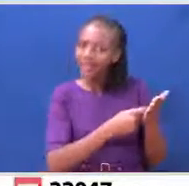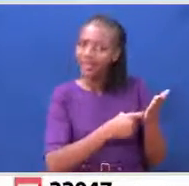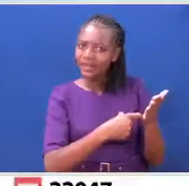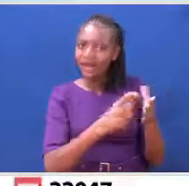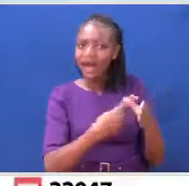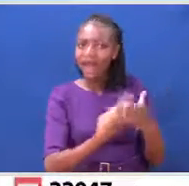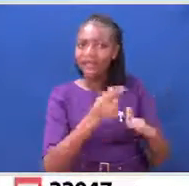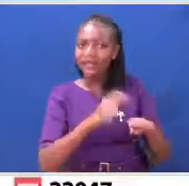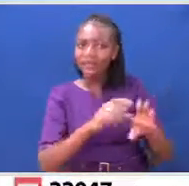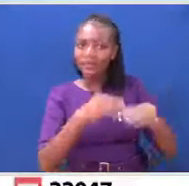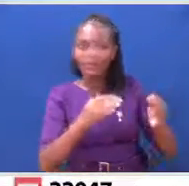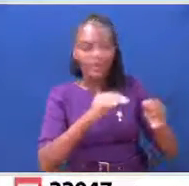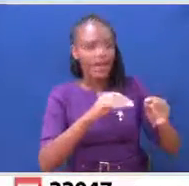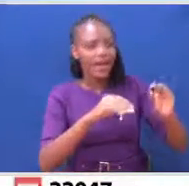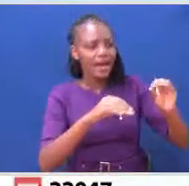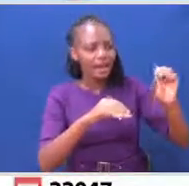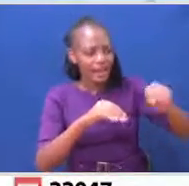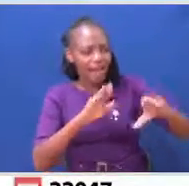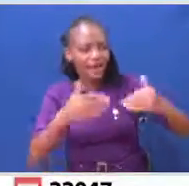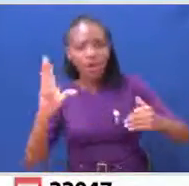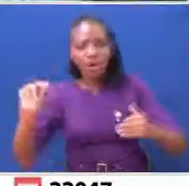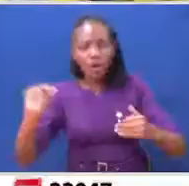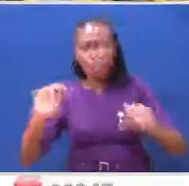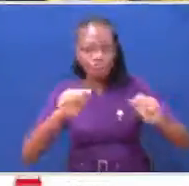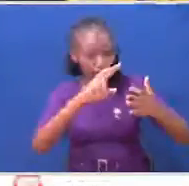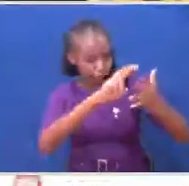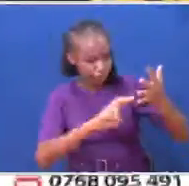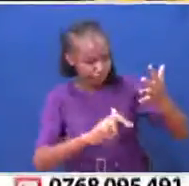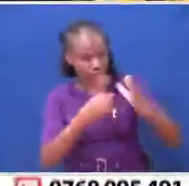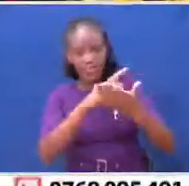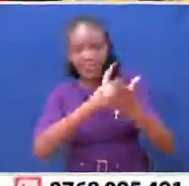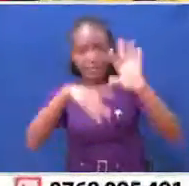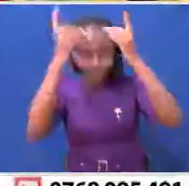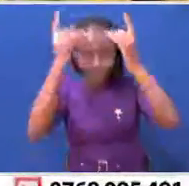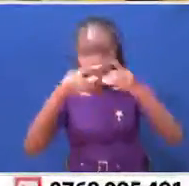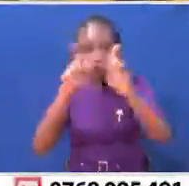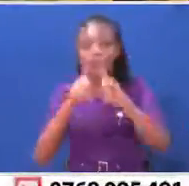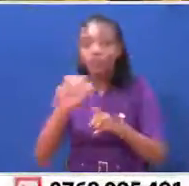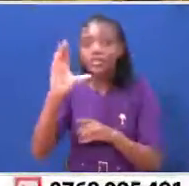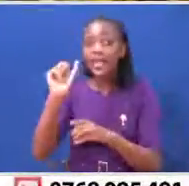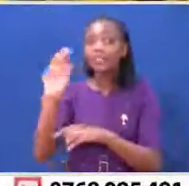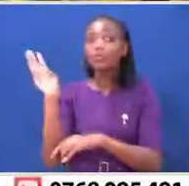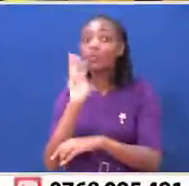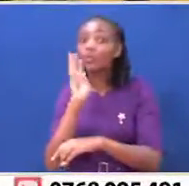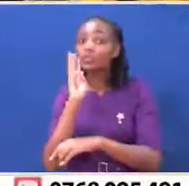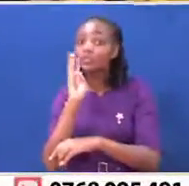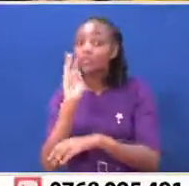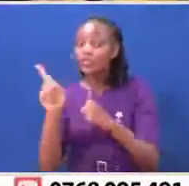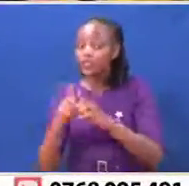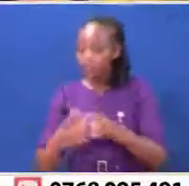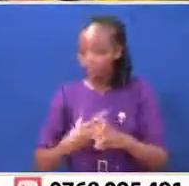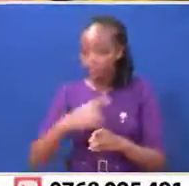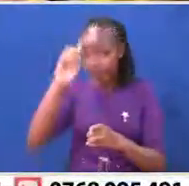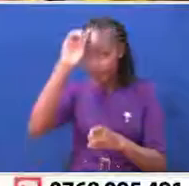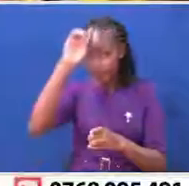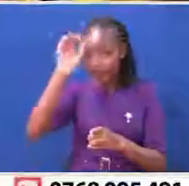Tukifika pale kwa yes or no, tutakuwa tumesoma, kila mtu atajiamulia. Waziri wa maji Sicily Kariuki, naye alikuwa katika kaunti ya